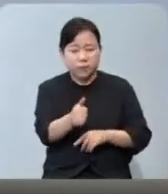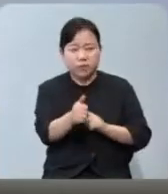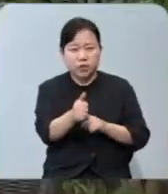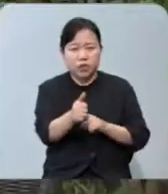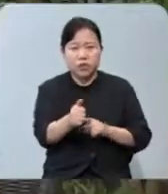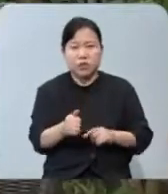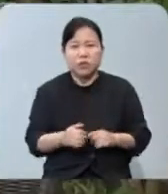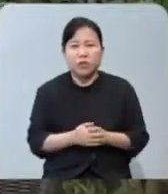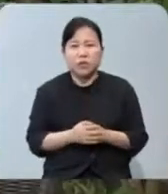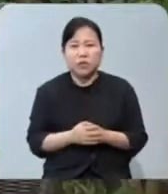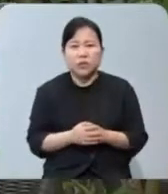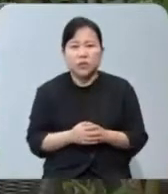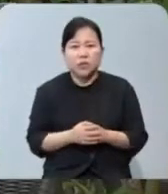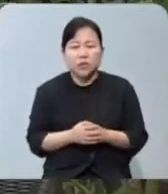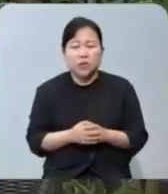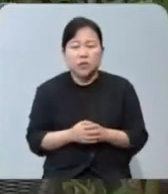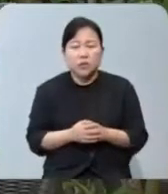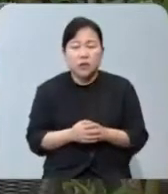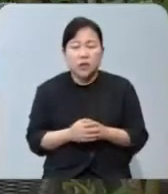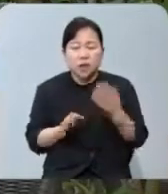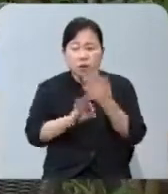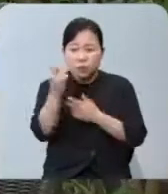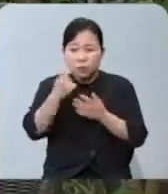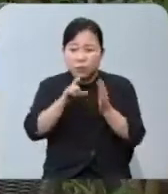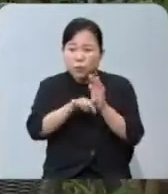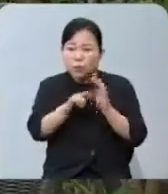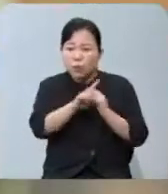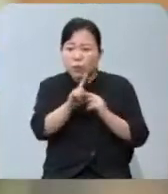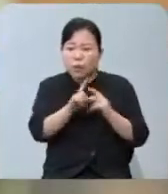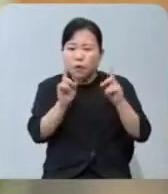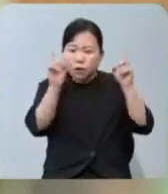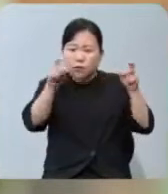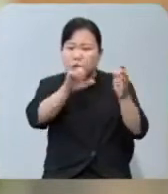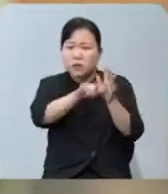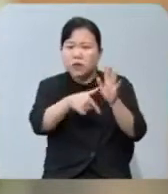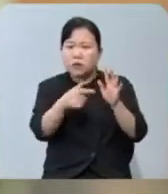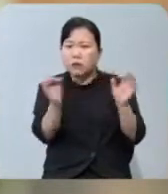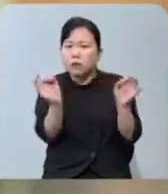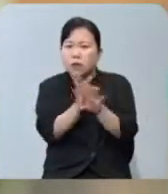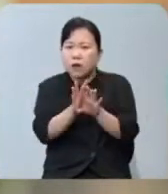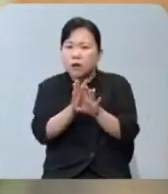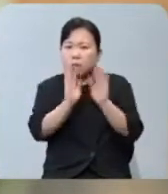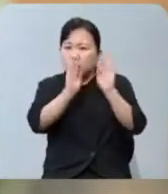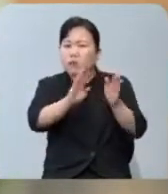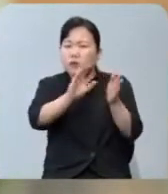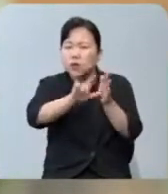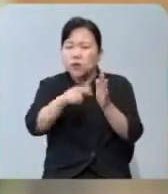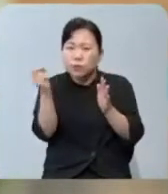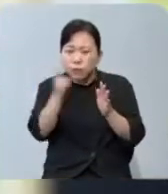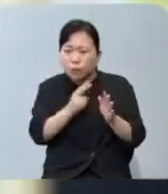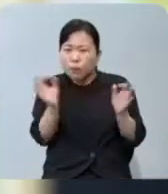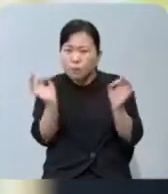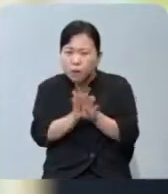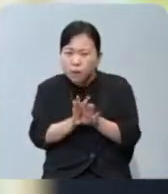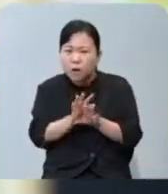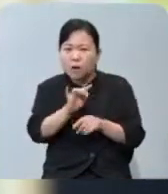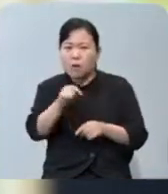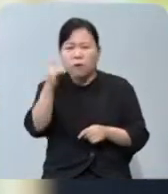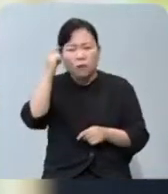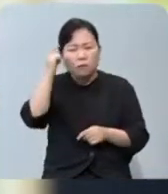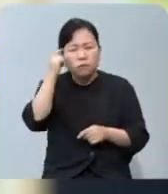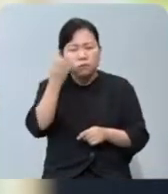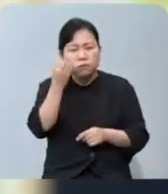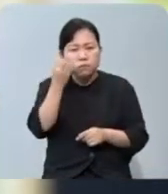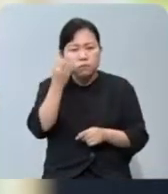얻습니다 출근할 때마다 현수막을 달면 없어져요 어 1 생업을 또 붙이면 또 없어지고 건물 하고 부디